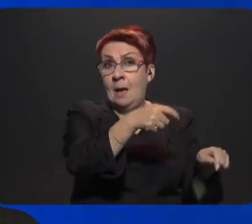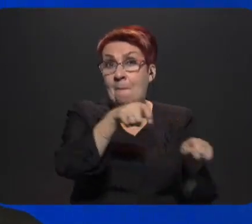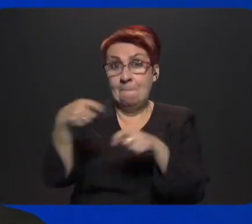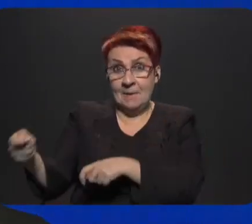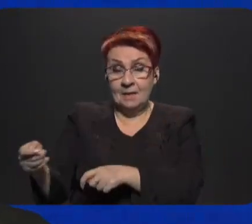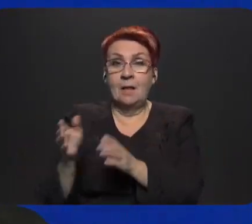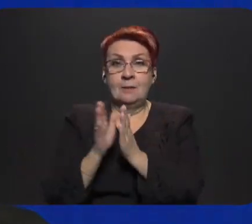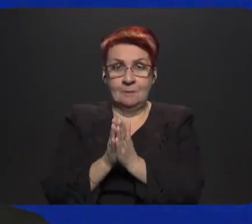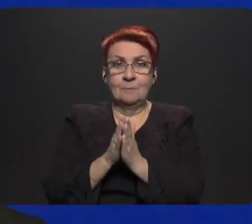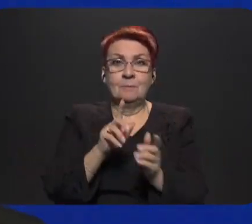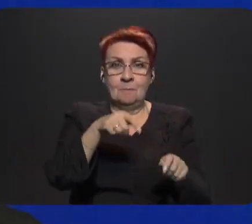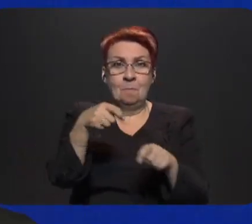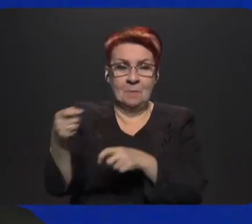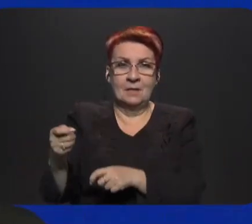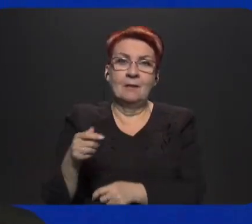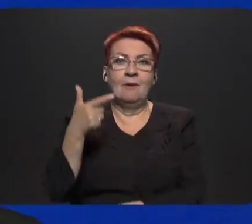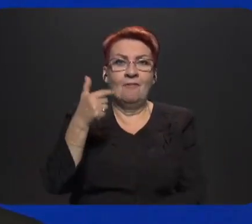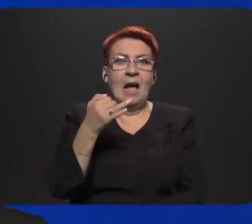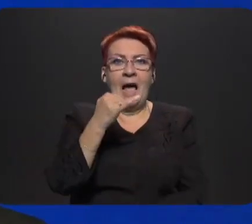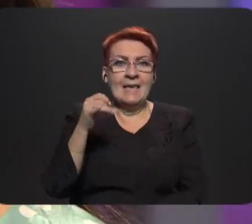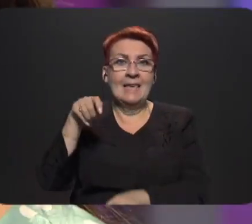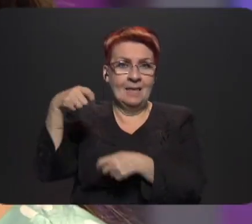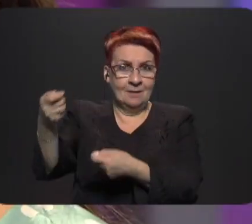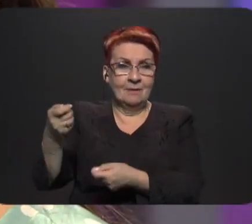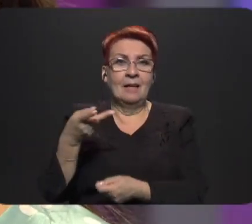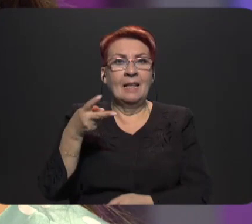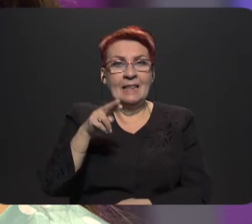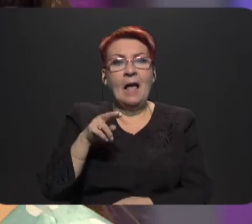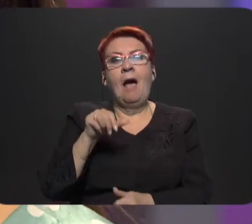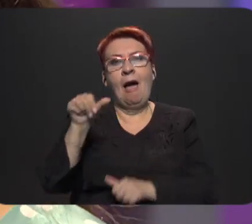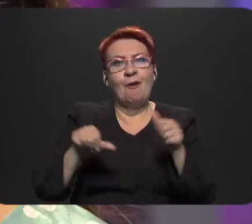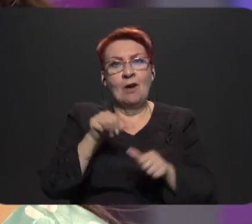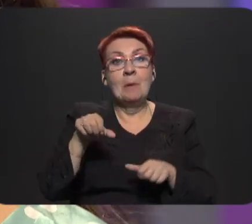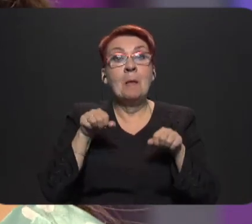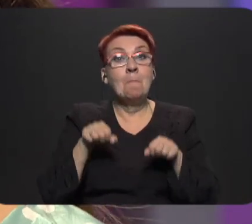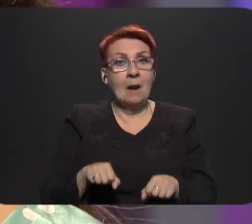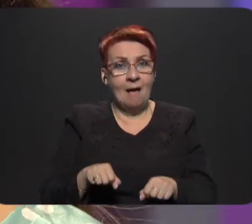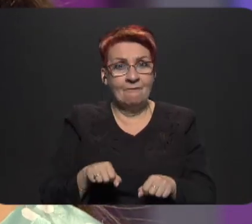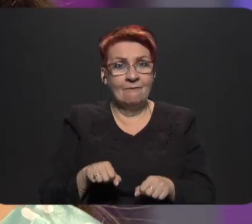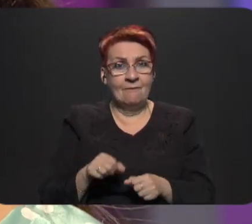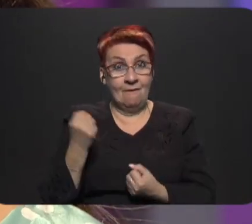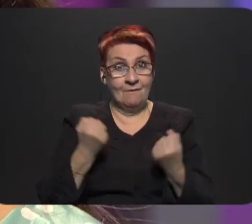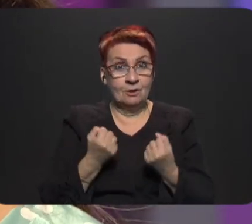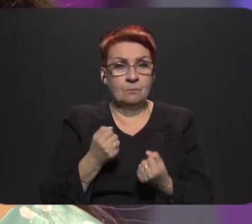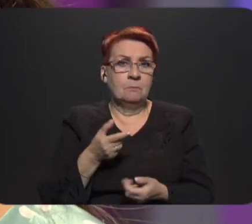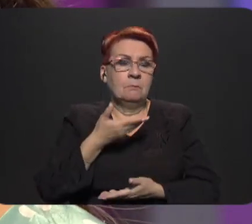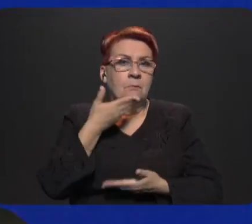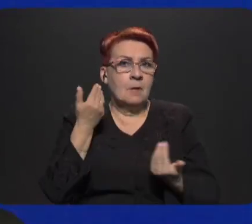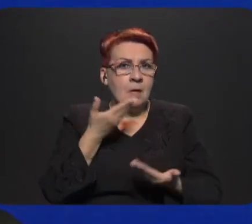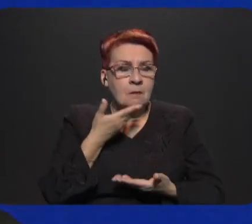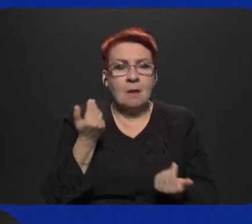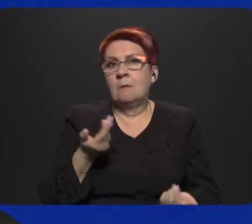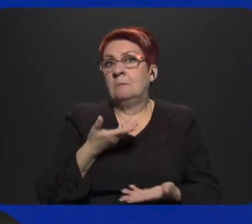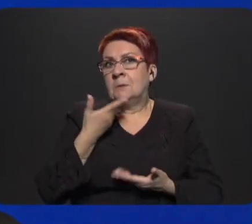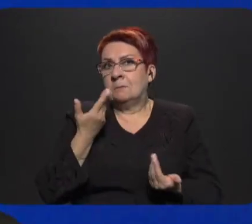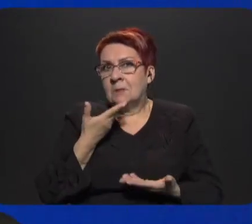Говорю, ну вот отнесите в ГАИ для оформления прав. Вот. И что-то